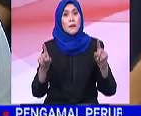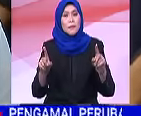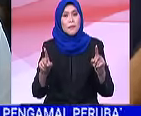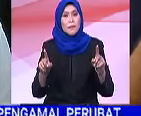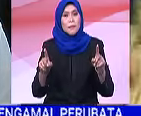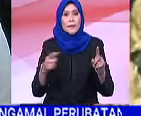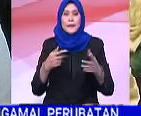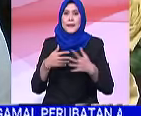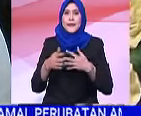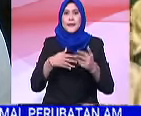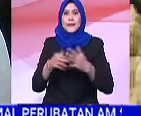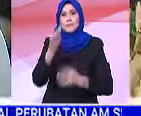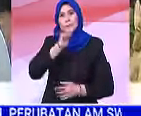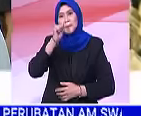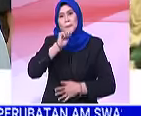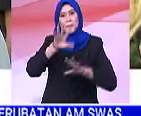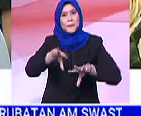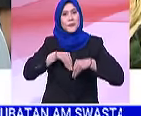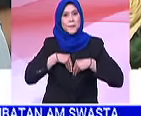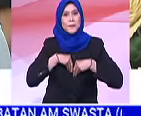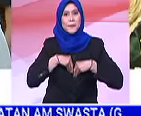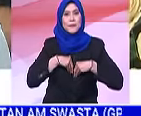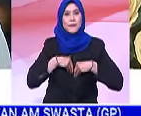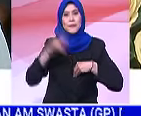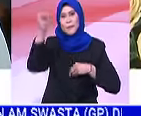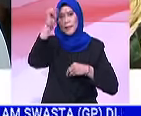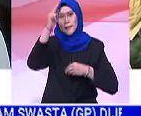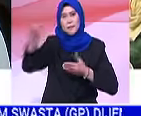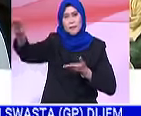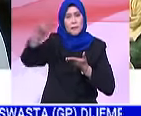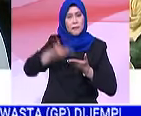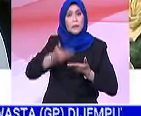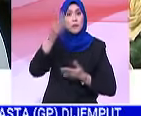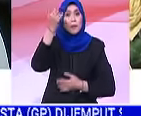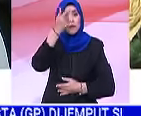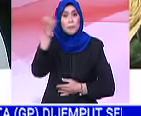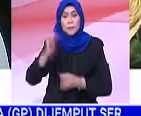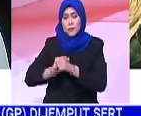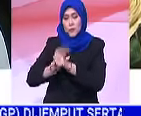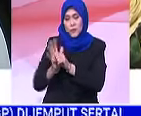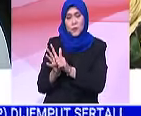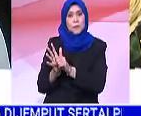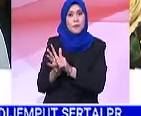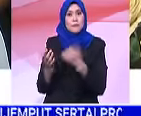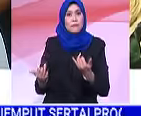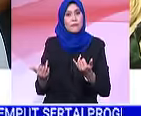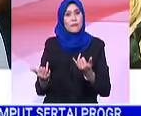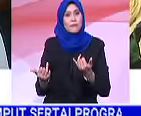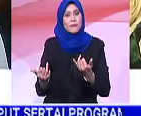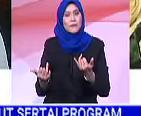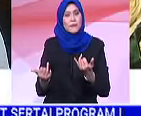kita akurlah kepada apa ni saranan kerajaan kan pasal sekarang ni dengan COVID ni. Jadi